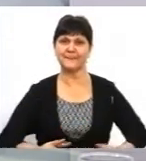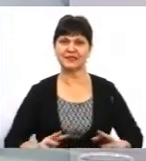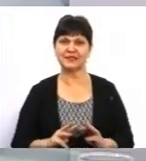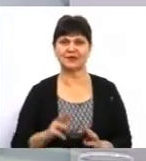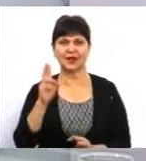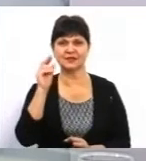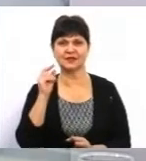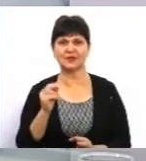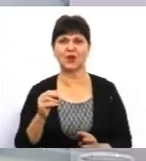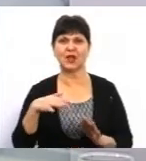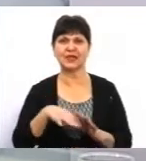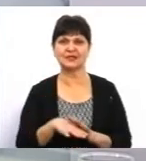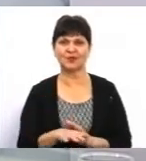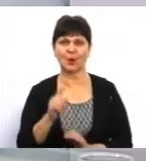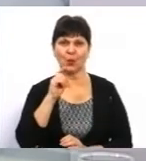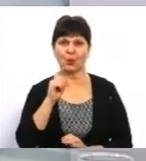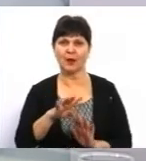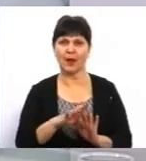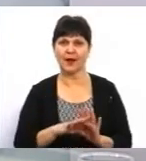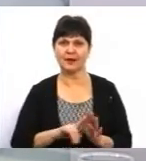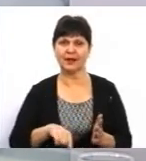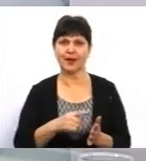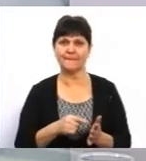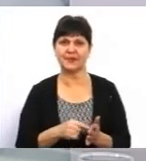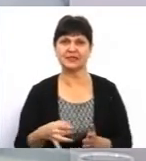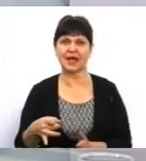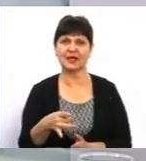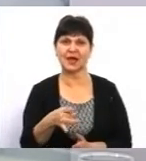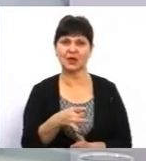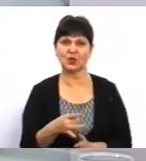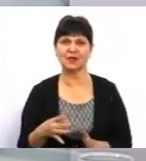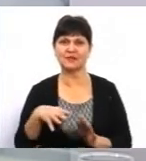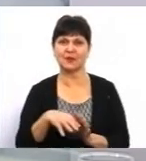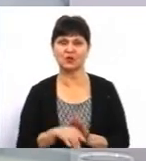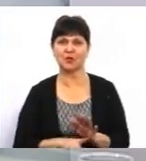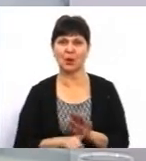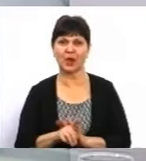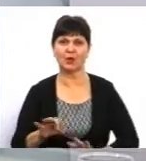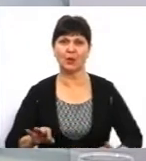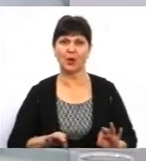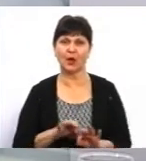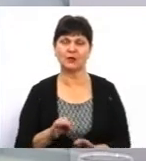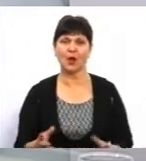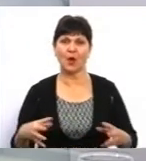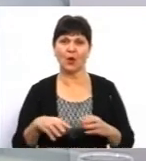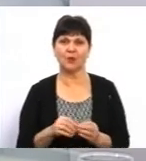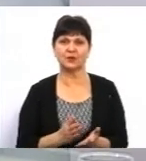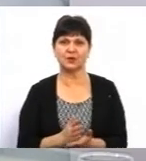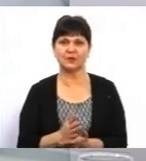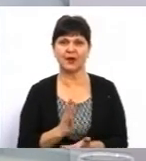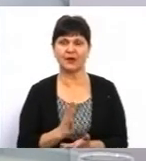трансформації України визначено ряд міст та регіонів. Для запровадження пілотного проєкту комплексної послуги є